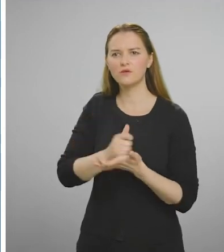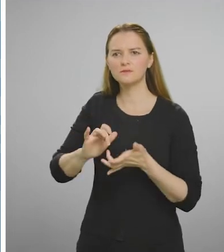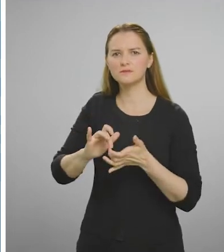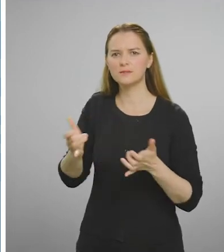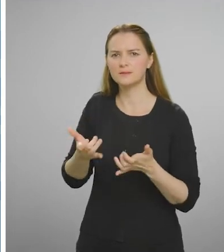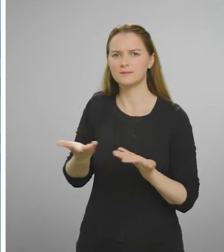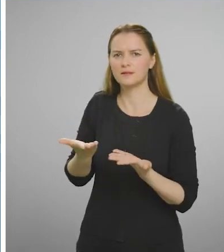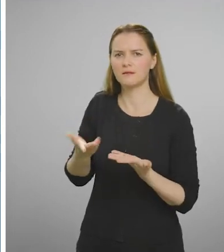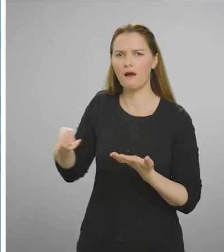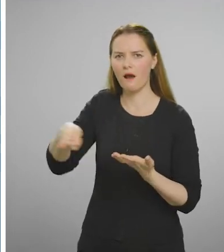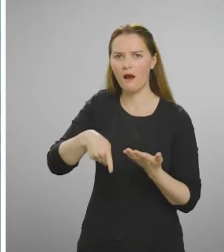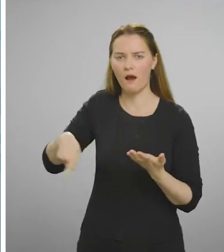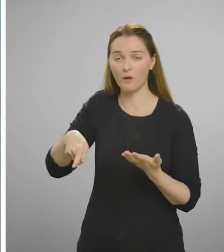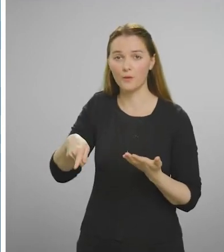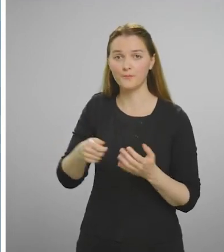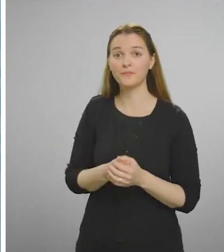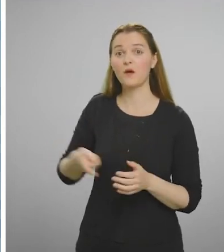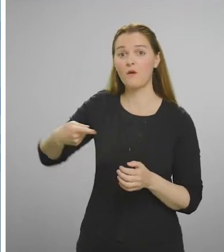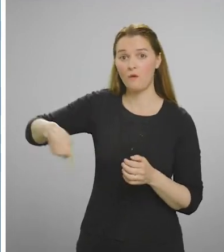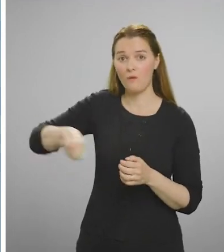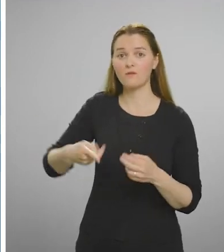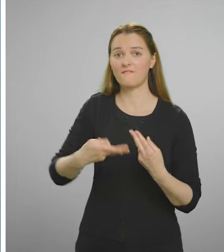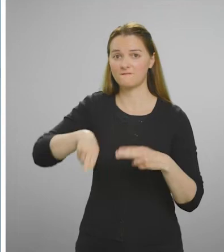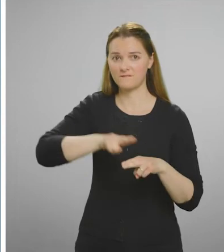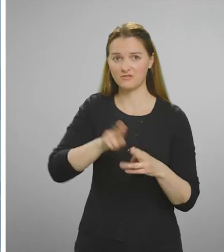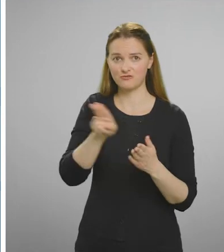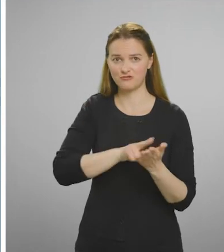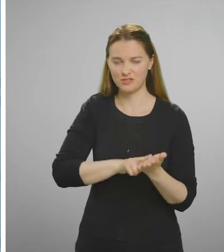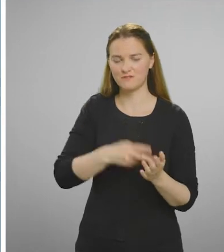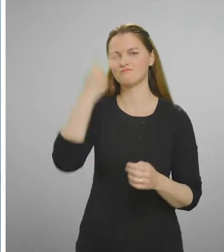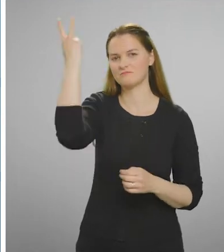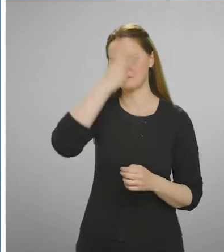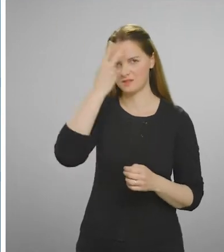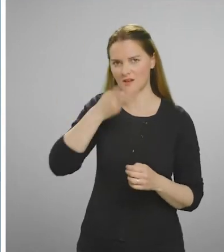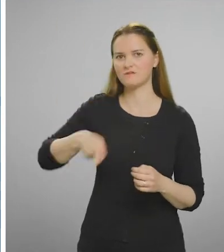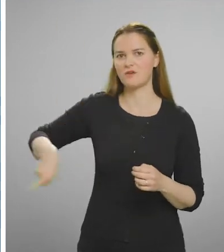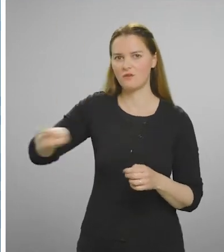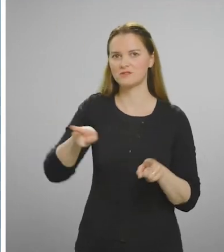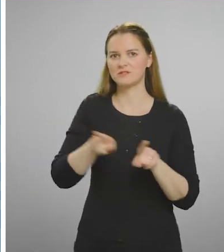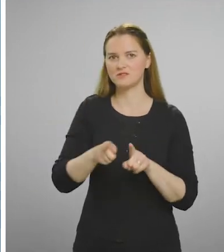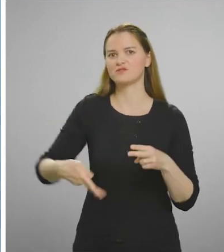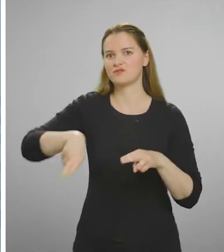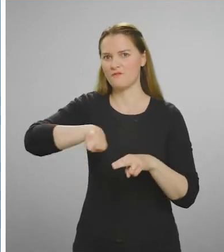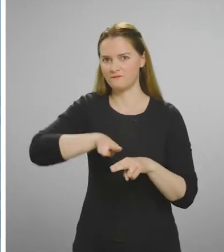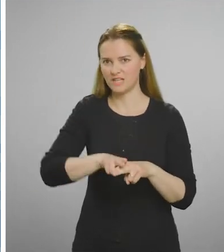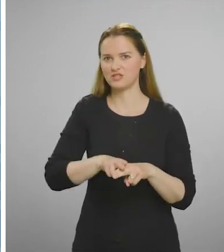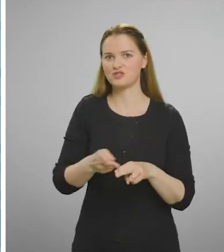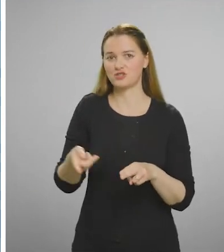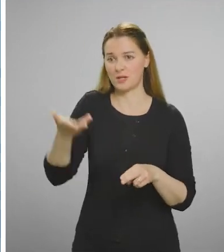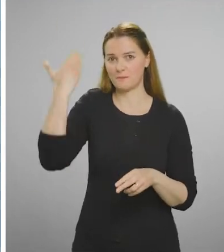internet? S obzirom na to da korisnici interneta u većoj mjeri čitaju, ne iznenađuje da je među njima i